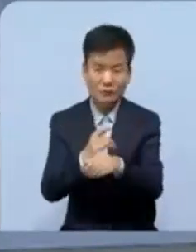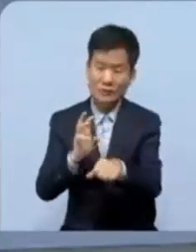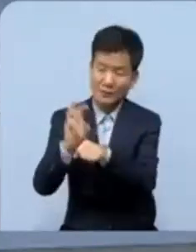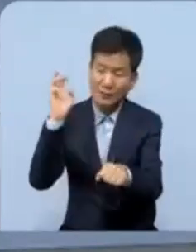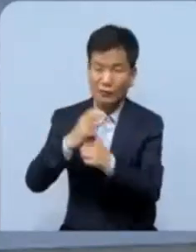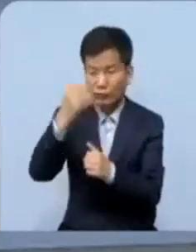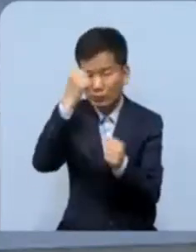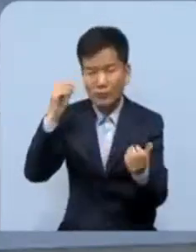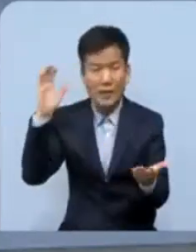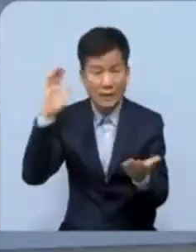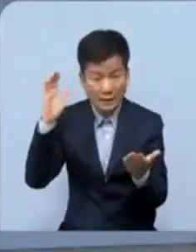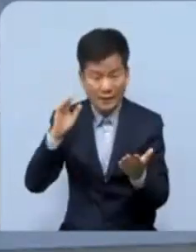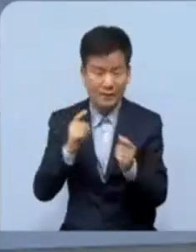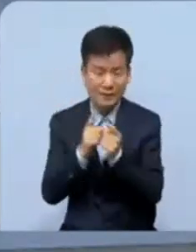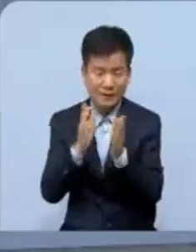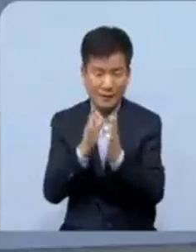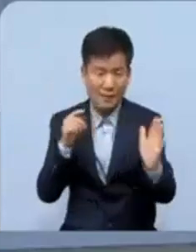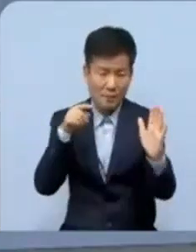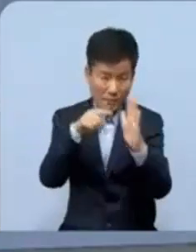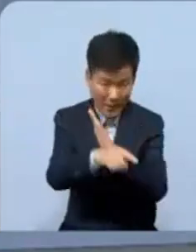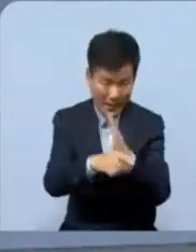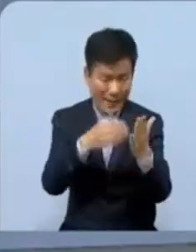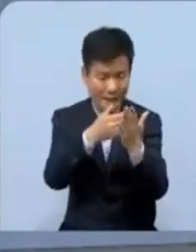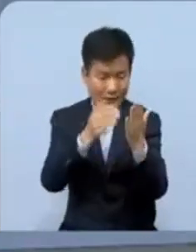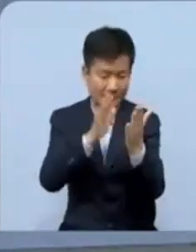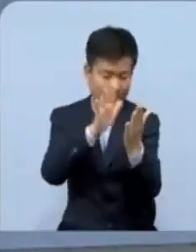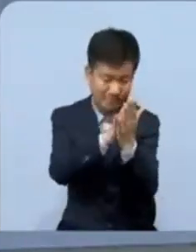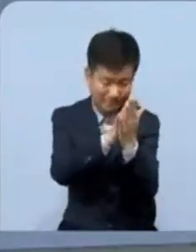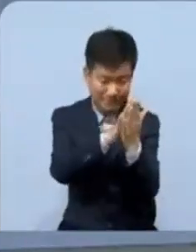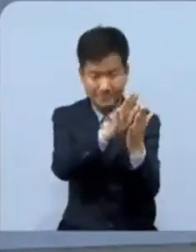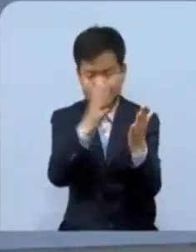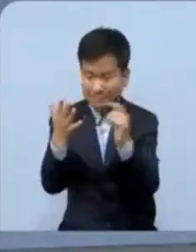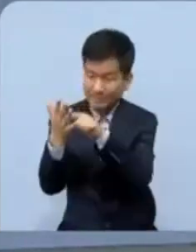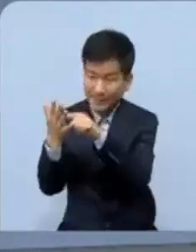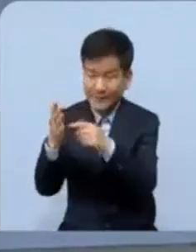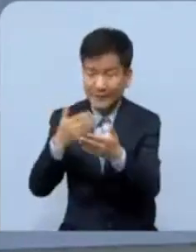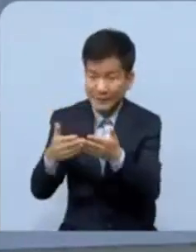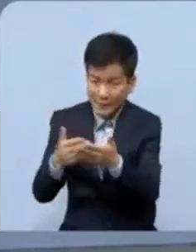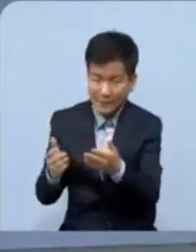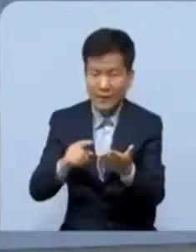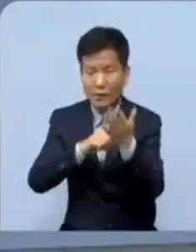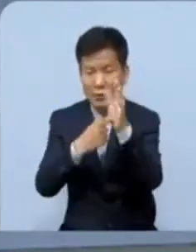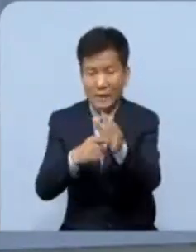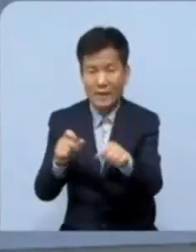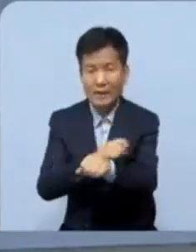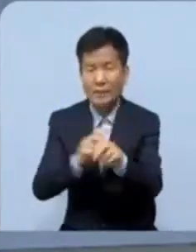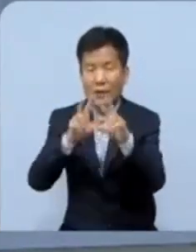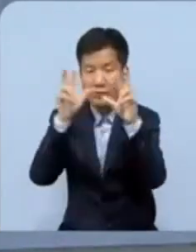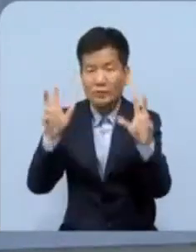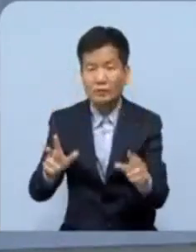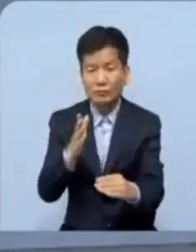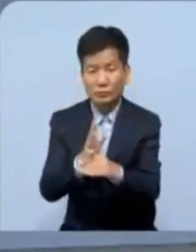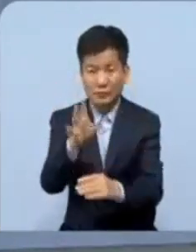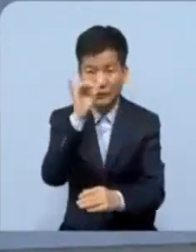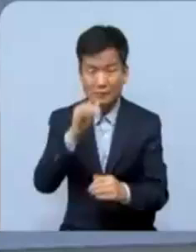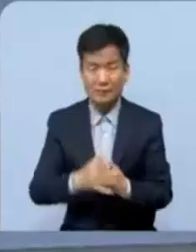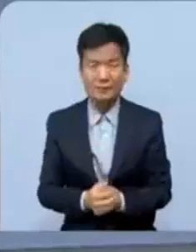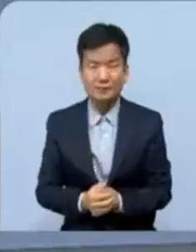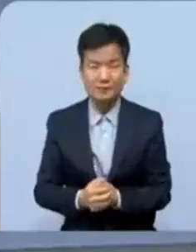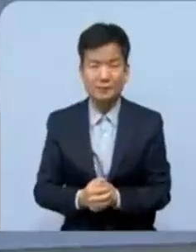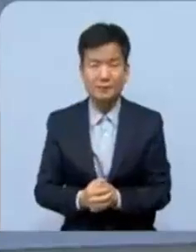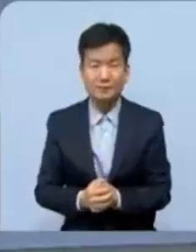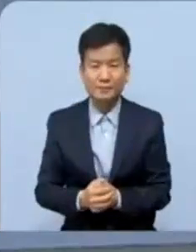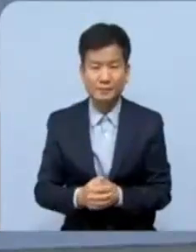충북대학교 학생들이 현장을 찾아서 암각화를 탁본 으로 제작했는데 이를 공개하는 특별전이 열리고 있습니다 문화가 소식